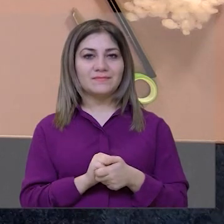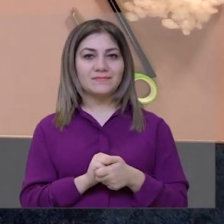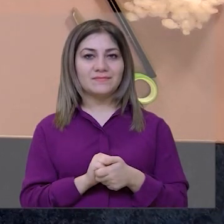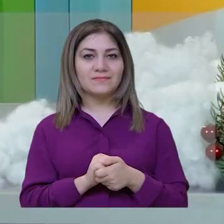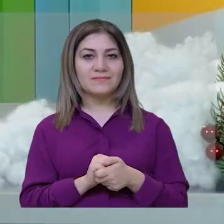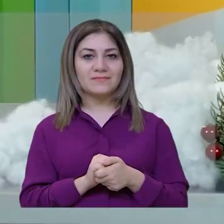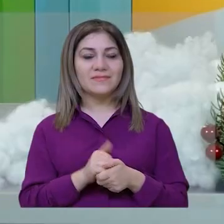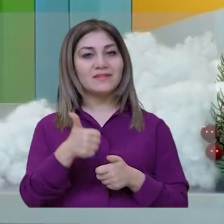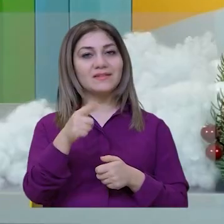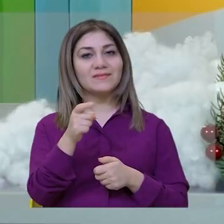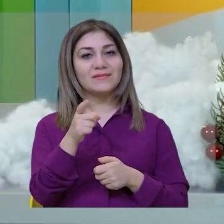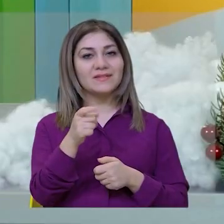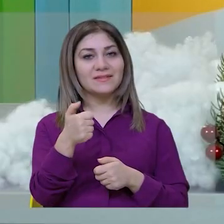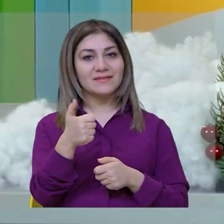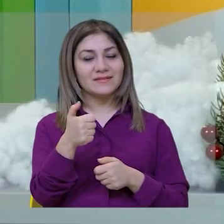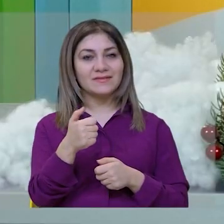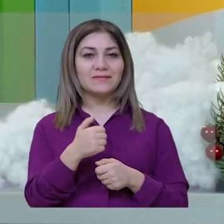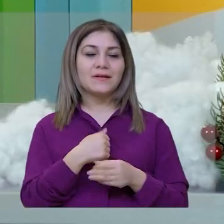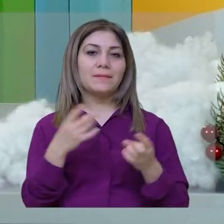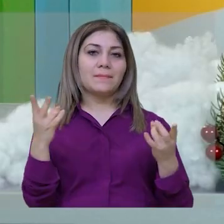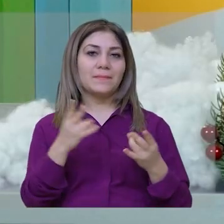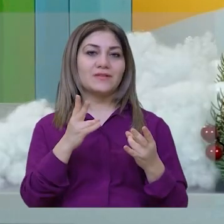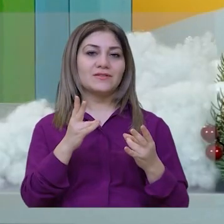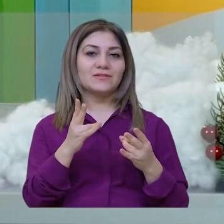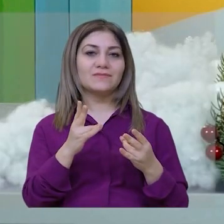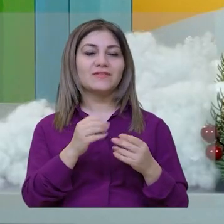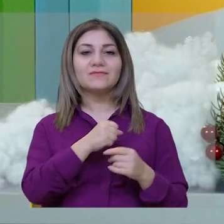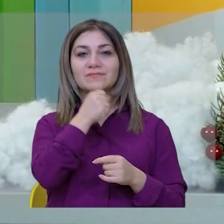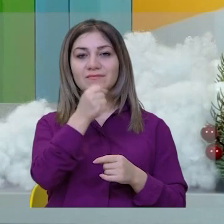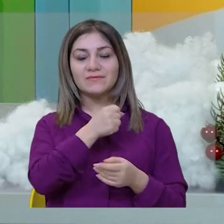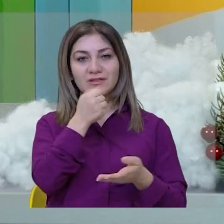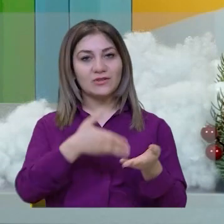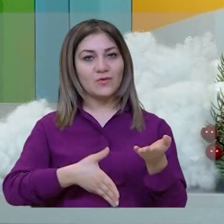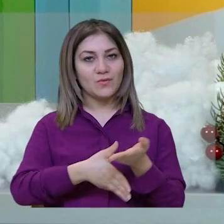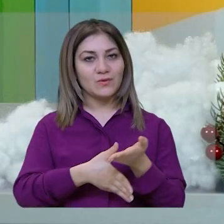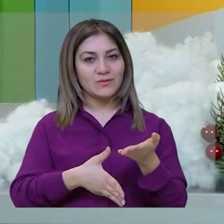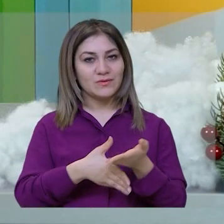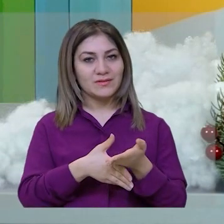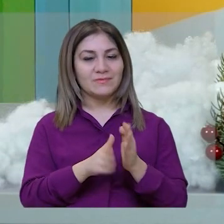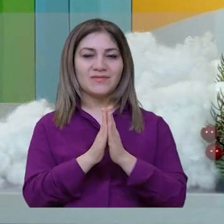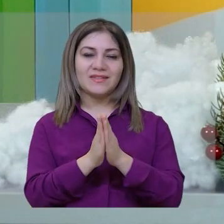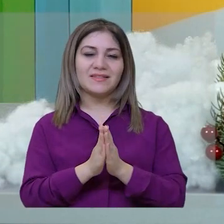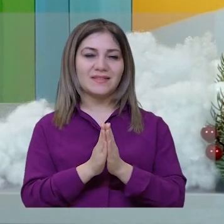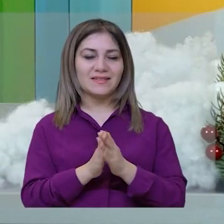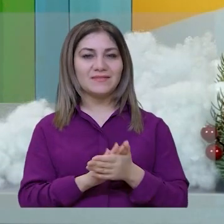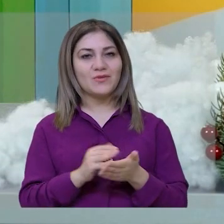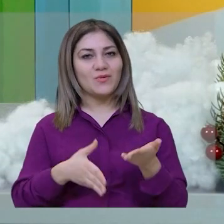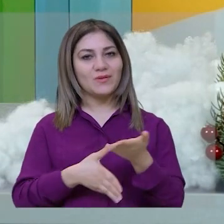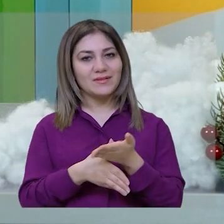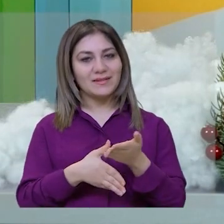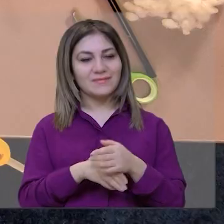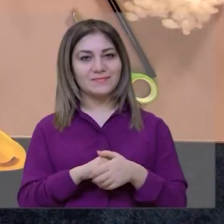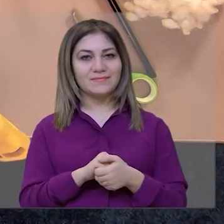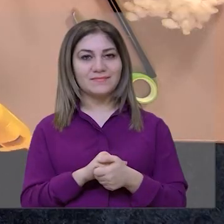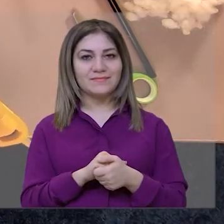որ սիլիկոնային ատրճանակի հետ պետք է աշխատեք մեծահասակների հսկողությամբ կամ խնդրեք նրանց։